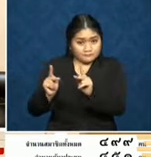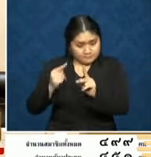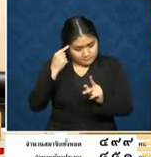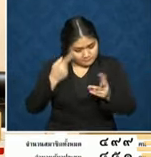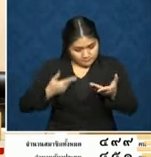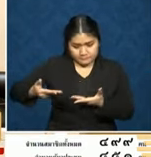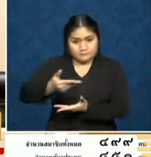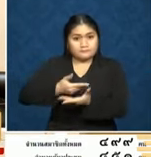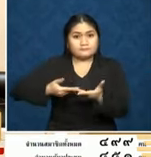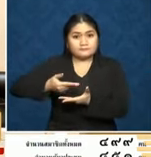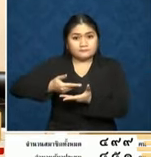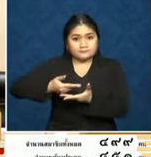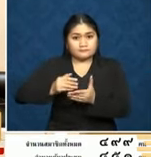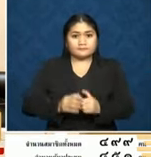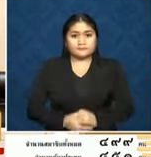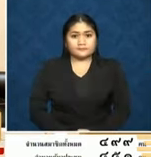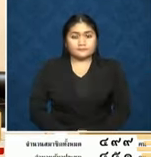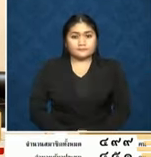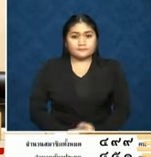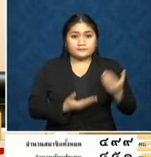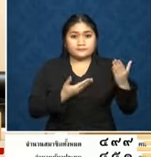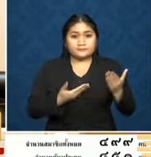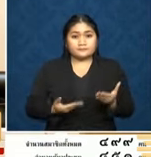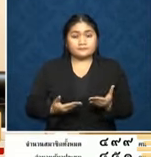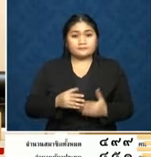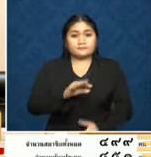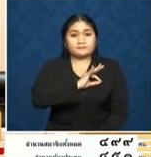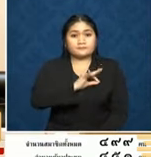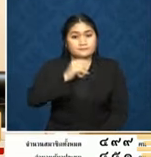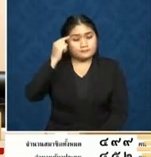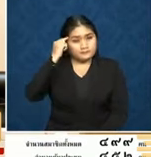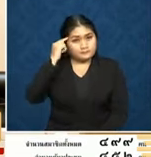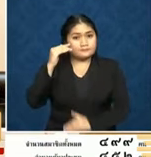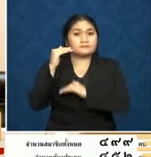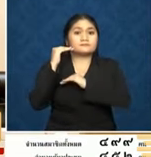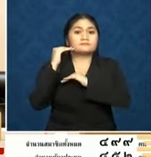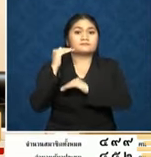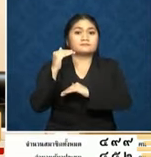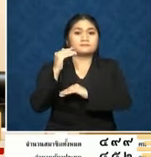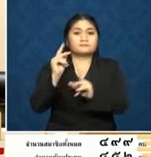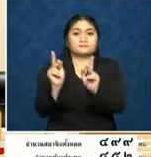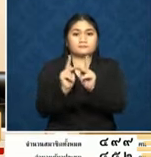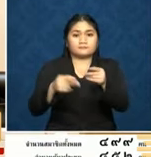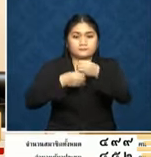ครับเชิญท่านสมาชิกกำหนดจำนวนกรรมการครับ